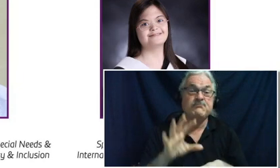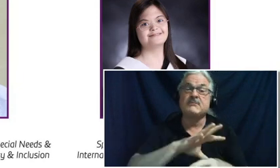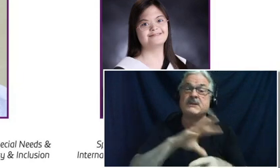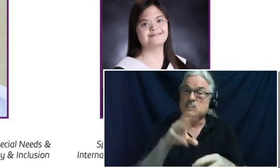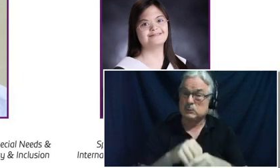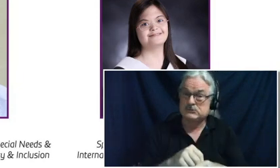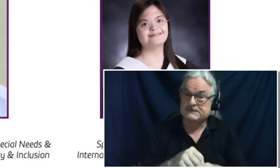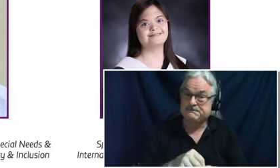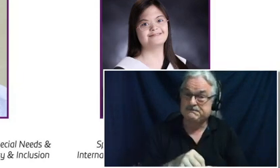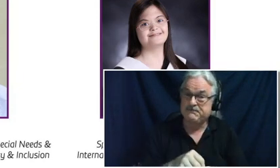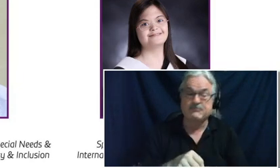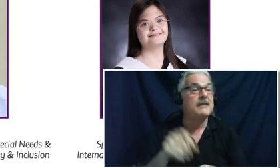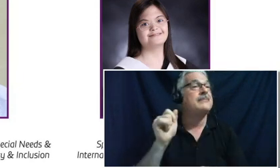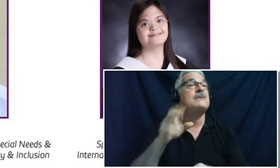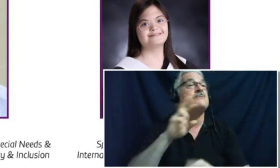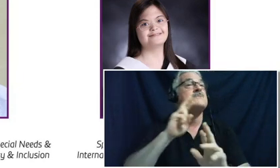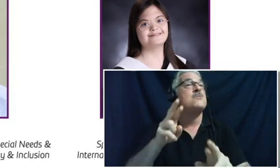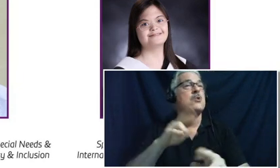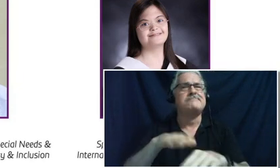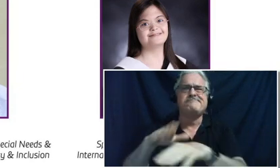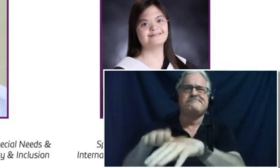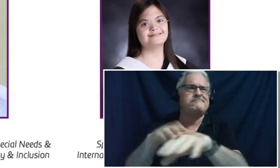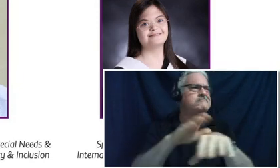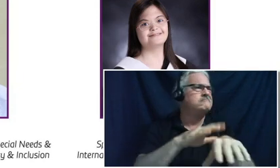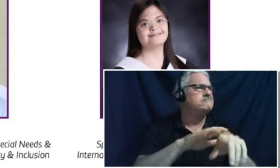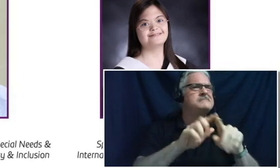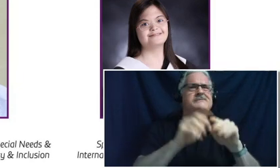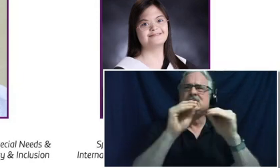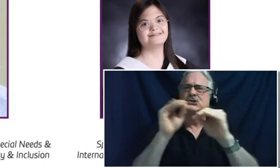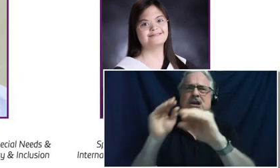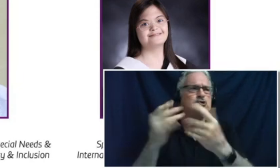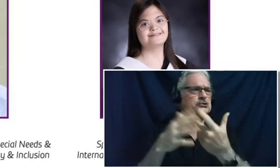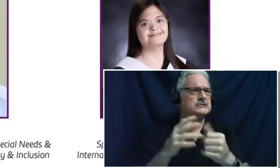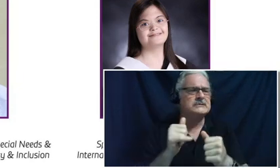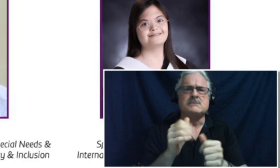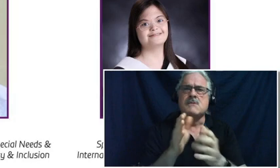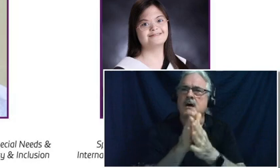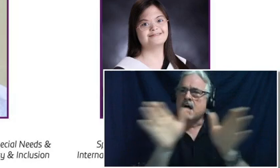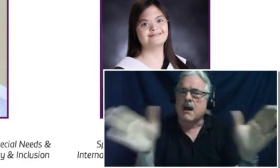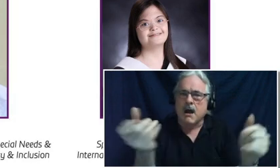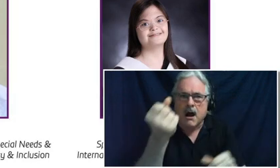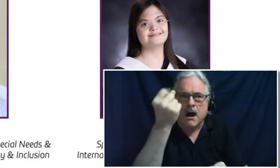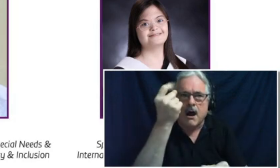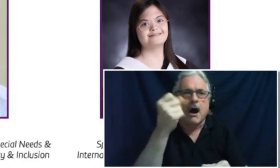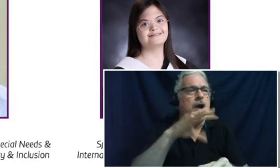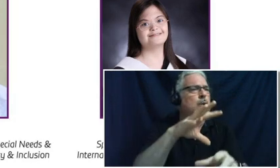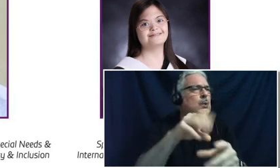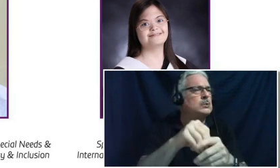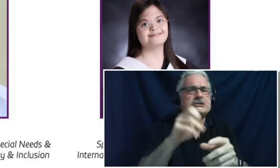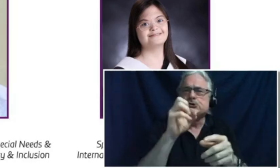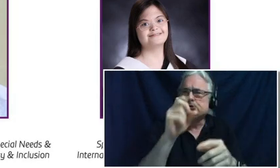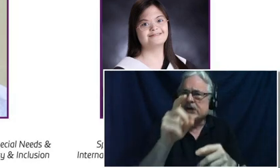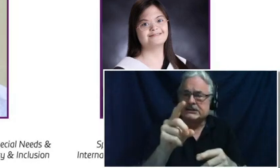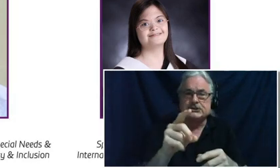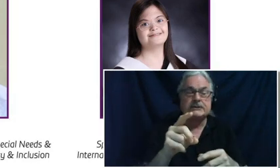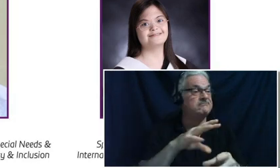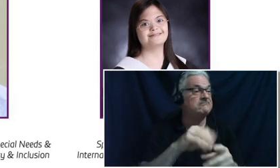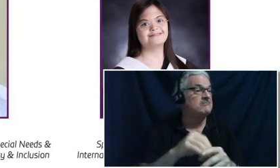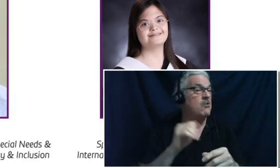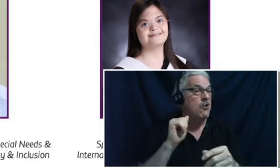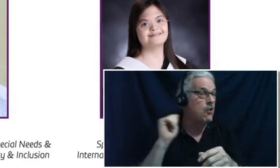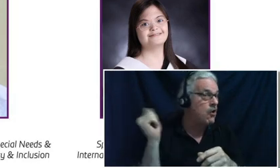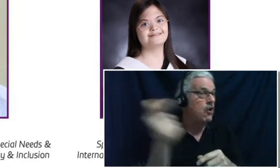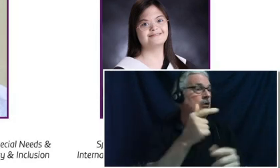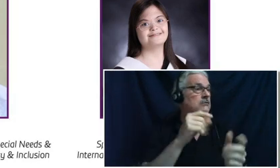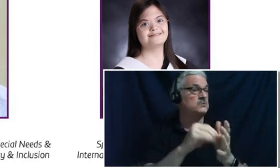l'inclusion. Le rapport demande à tous les acteurs de l'éducation d'élargir leur compréhension de l'éducation inclusive pour y inclure